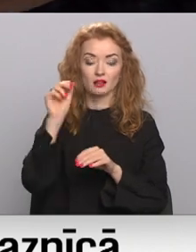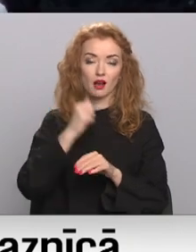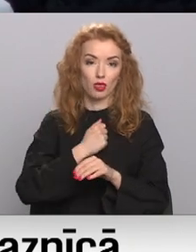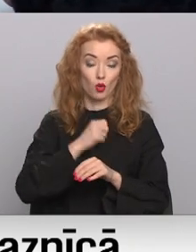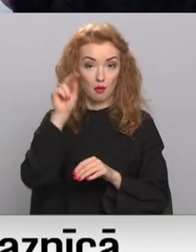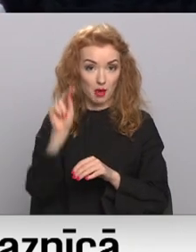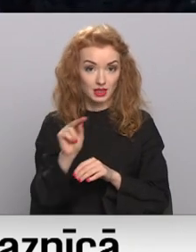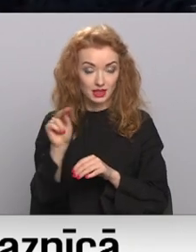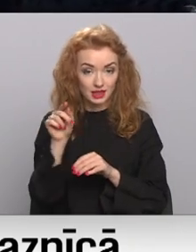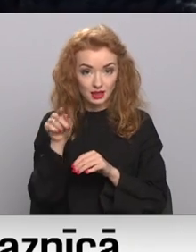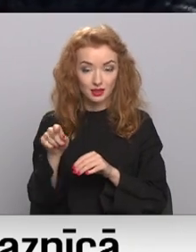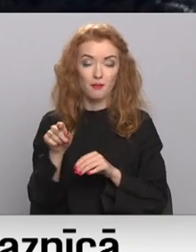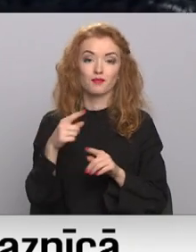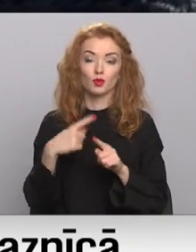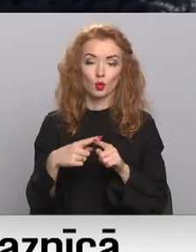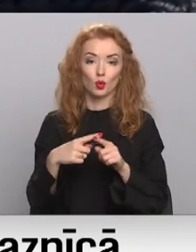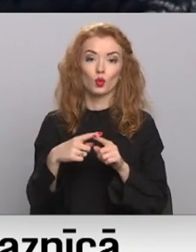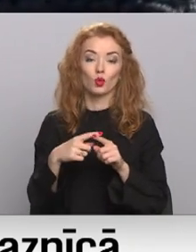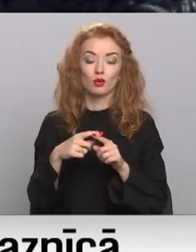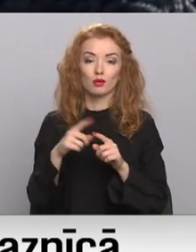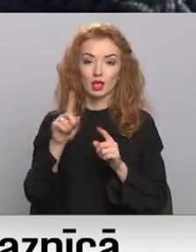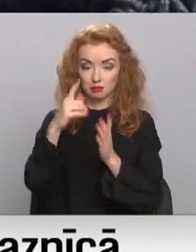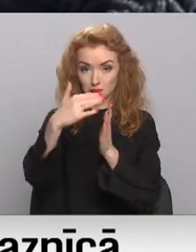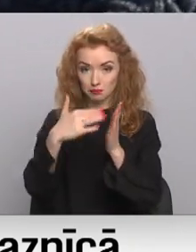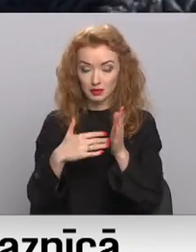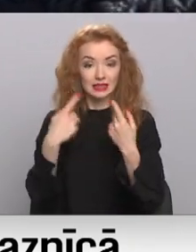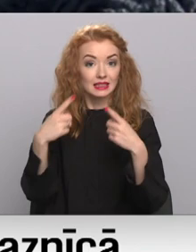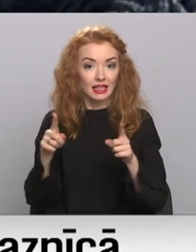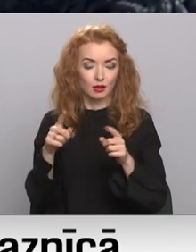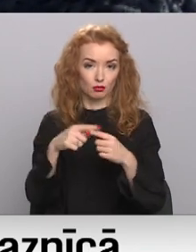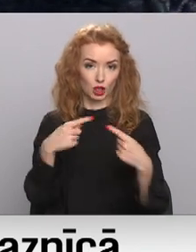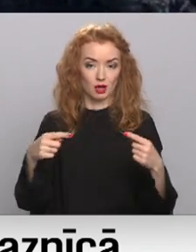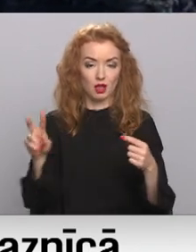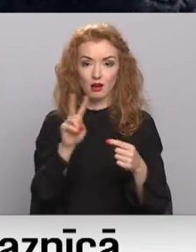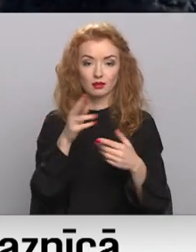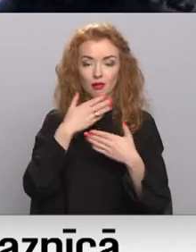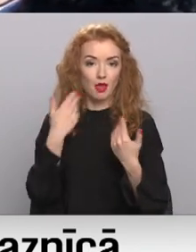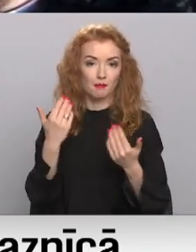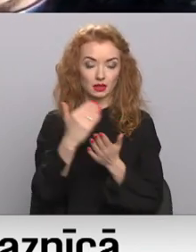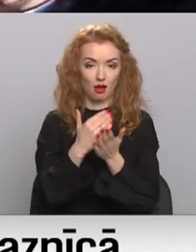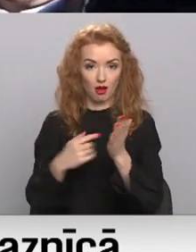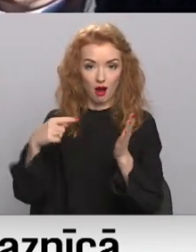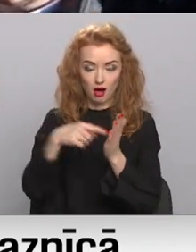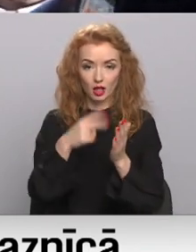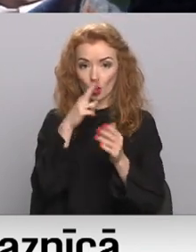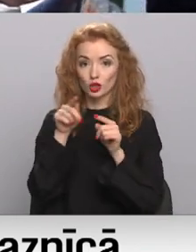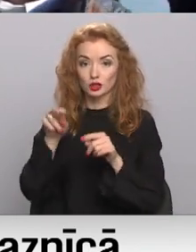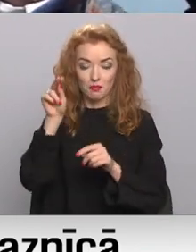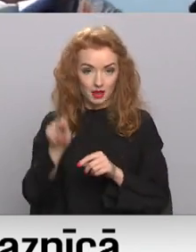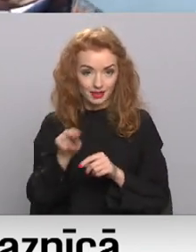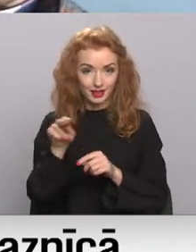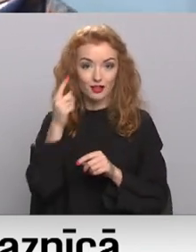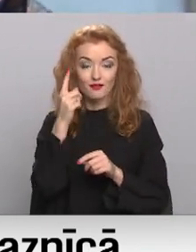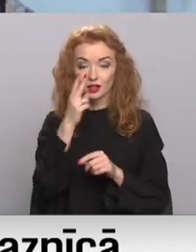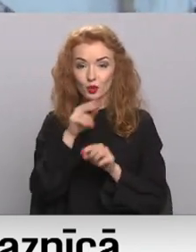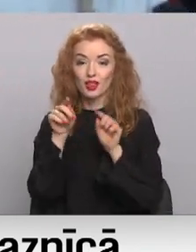baznīcā. Tās prāvests Andris Vasiļevskis uzrādīja arī vēl citus priekšmetus, kas nebija sarakstos no šīs baznīcas. Viens no